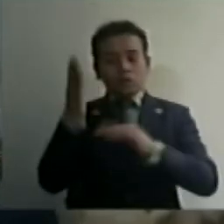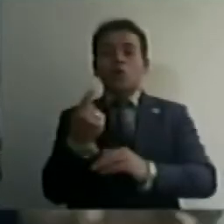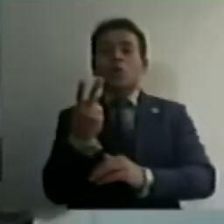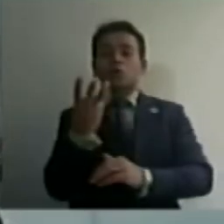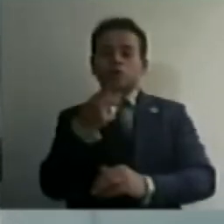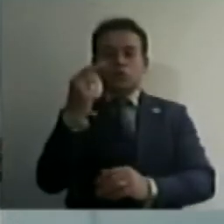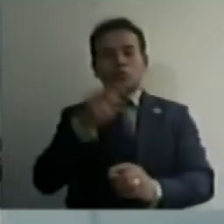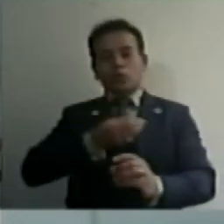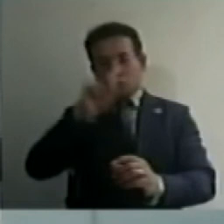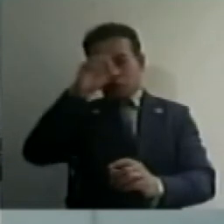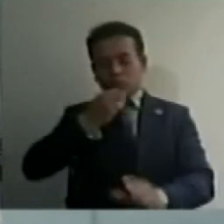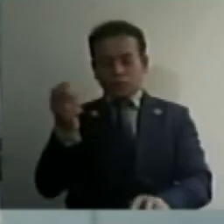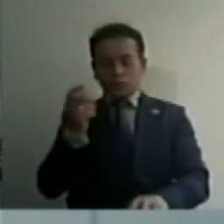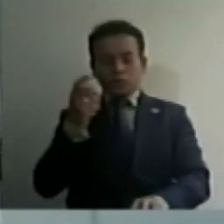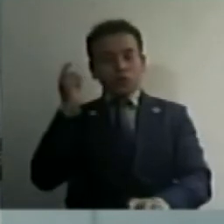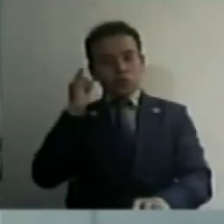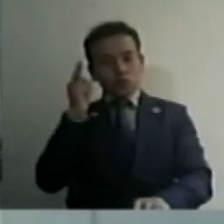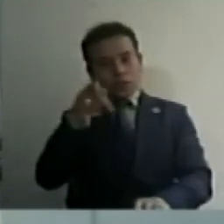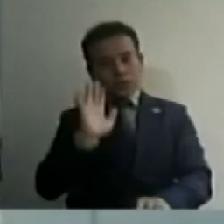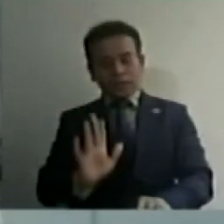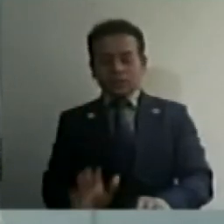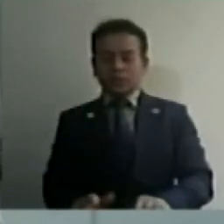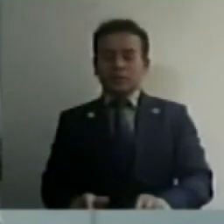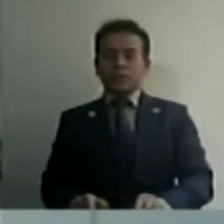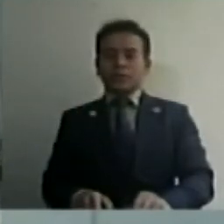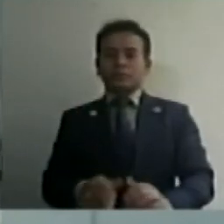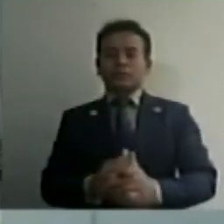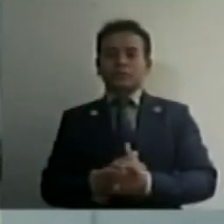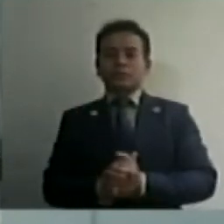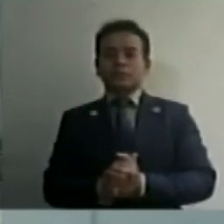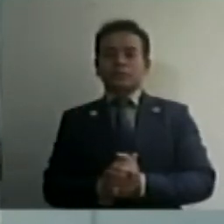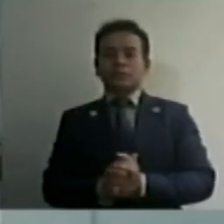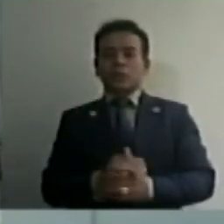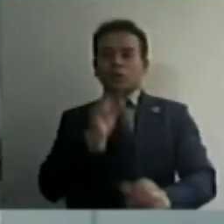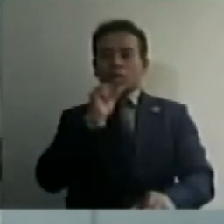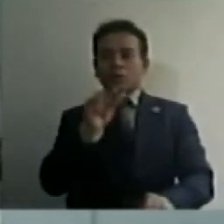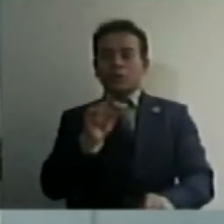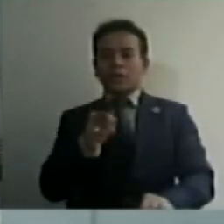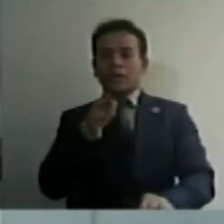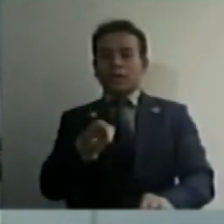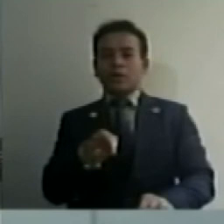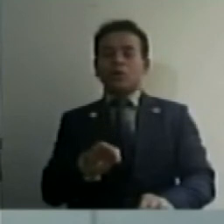আমাদের যে পার্সোনাল প্রোটেক্টিভ ইকুইপমেন্ট এটা গত 24 ঘন্টায় সংগৃহীত হয়েছে